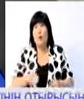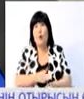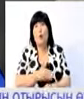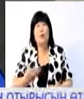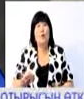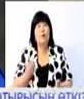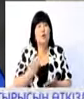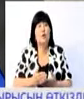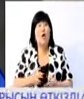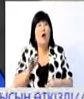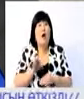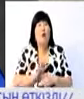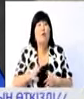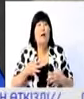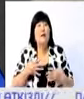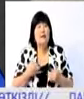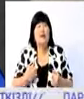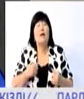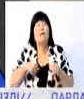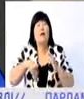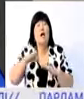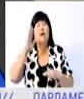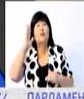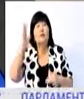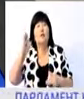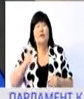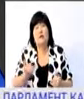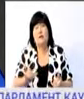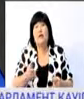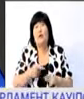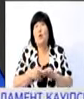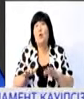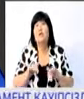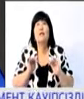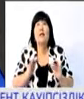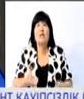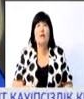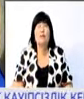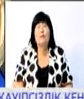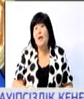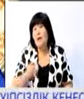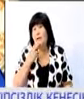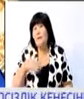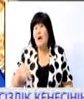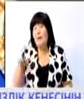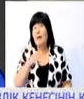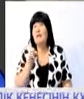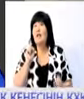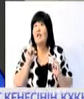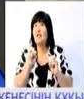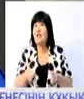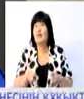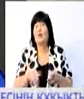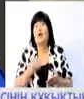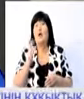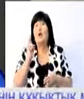сүріп, ауырмай, сырқамай, жақсы болып, денсаулықтары мықты болу үшін өткізіп отқан шара. Темекіні барлық жерде тастау керек, қою